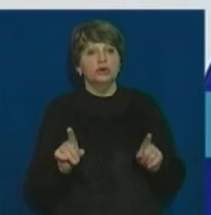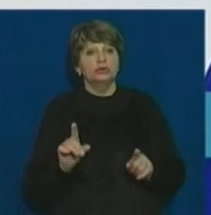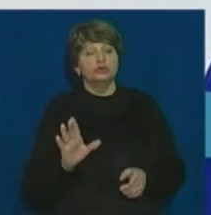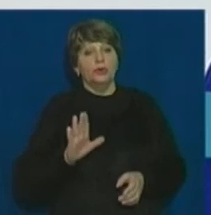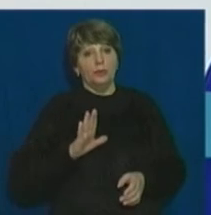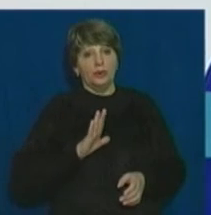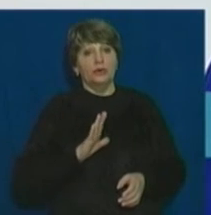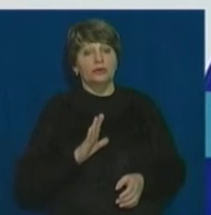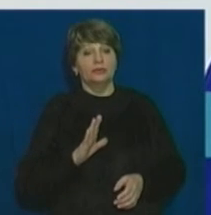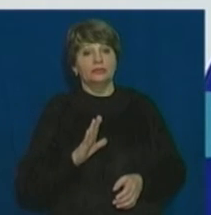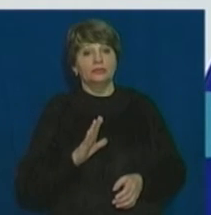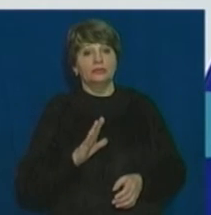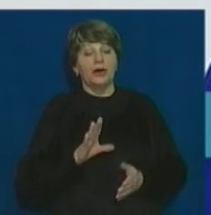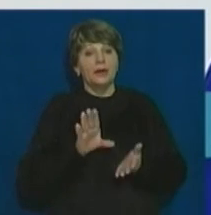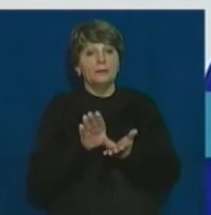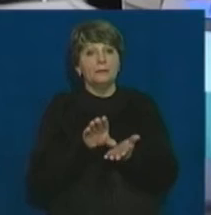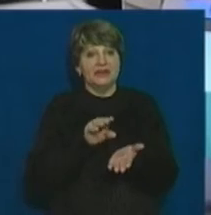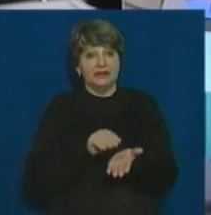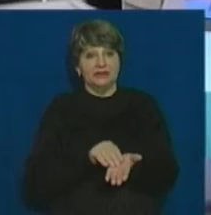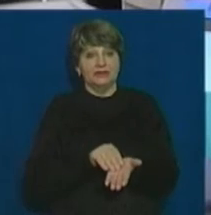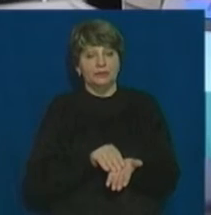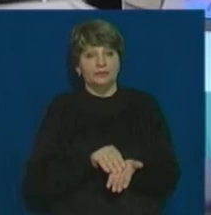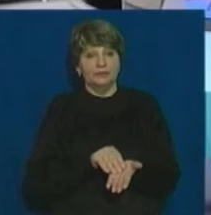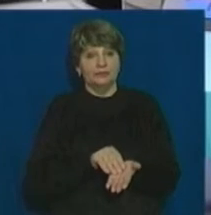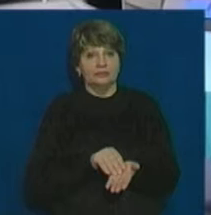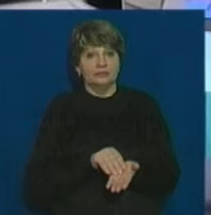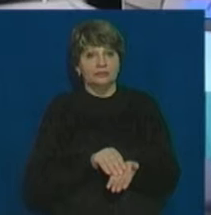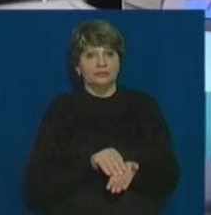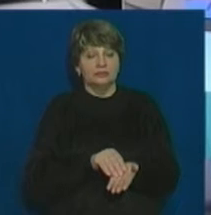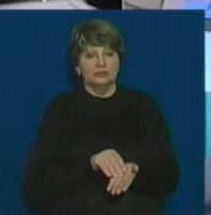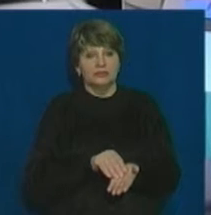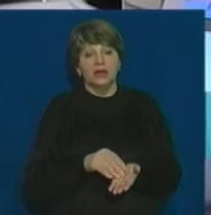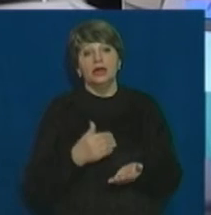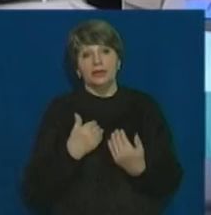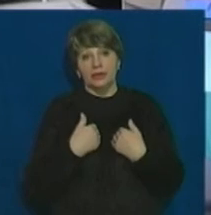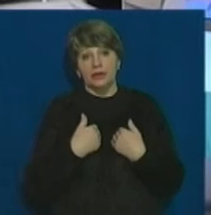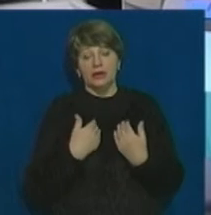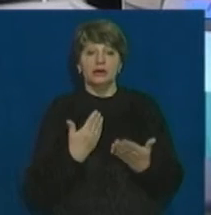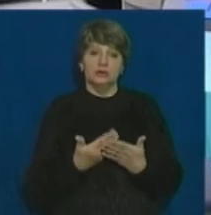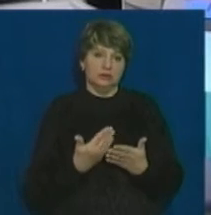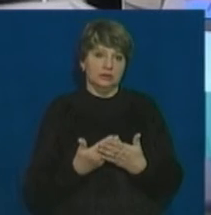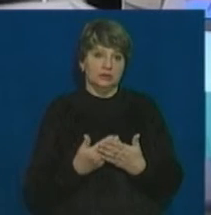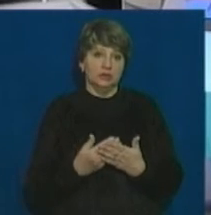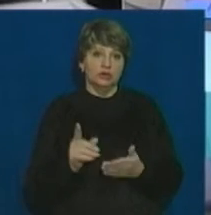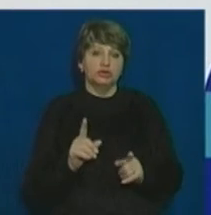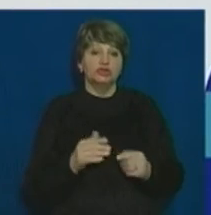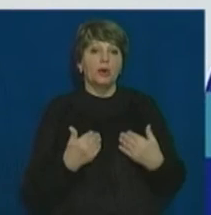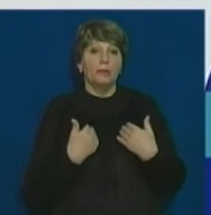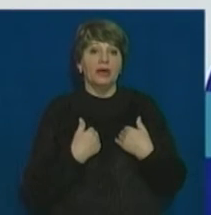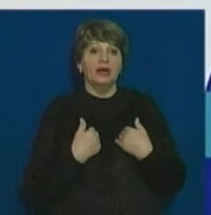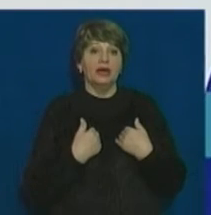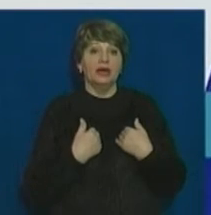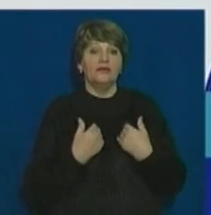таким прикладом, да? І, ну, мені чомусь здається, що ми цей інструмент